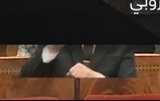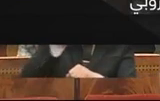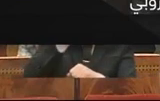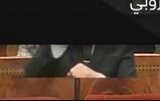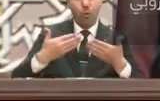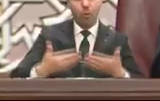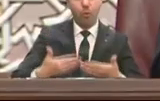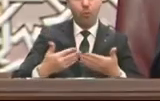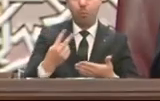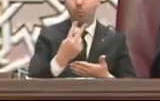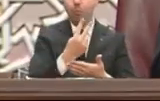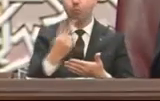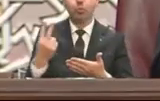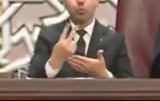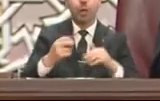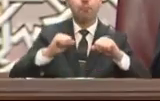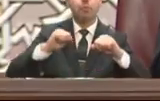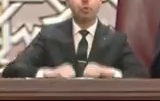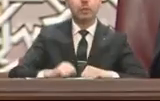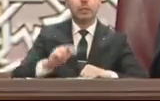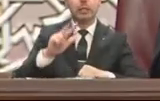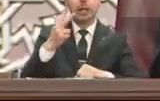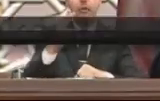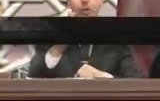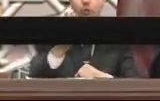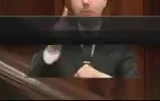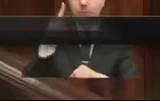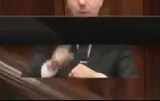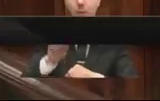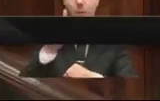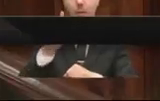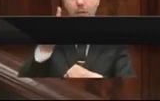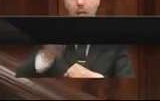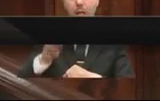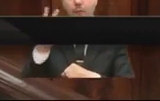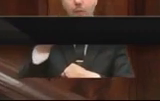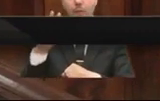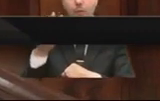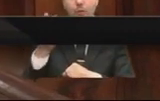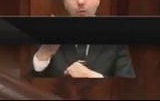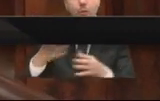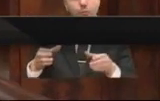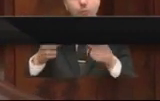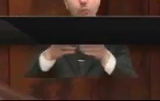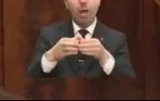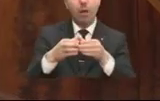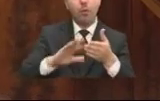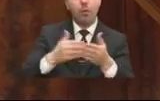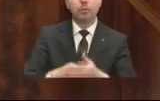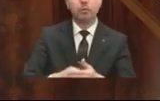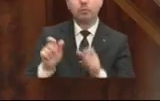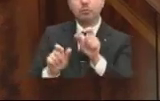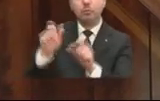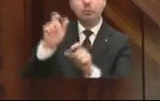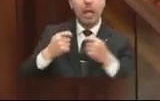المغربي بمجلسيه يوم 23 يناير 2023 جلسة مشتركة تدخل خلالها